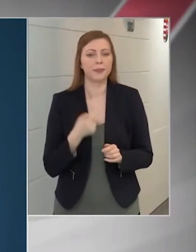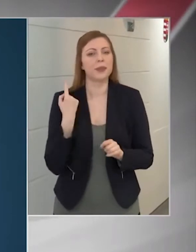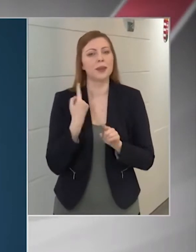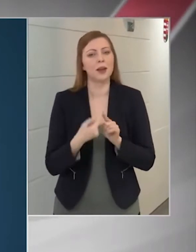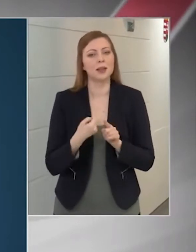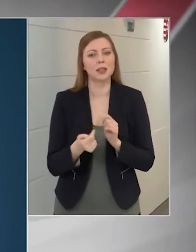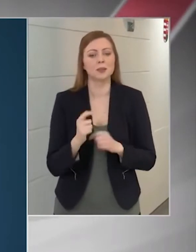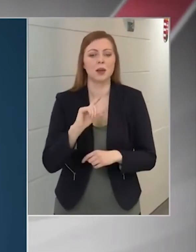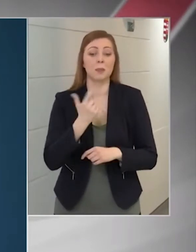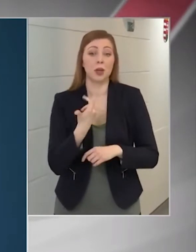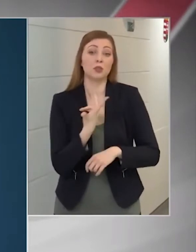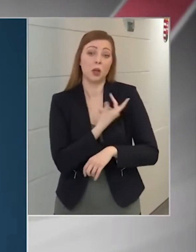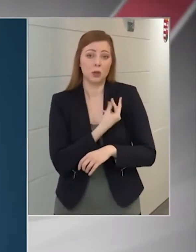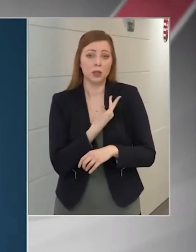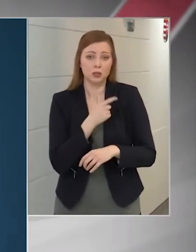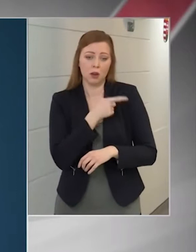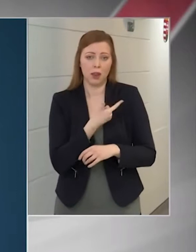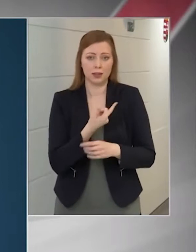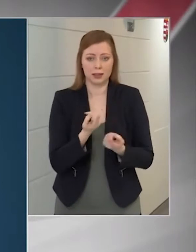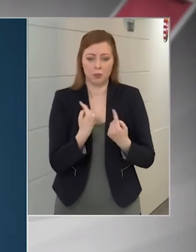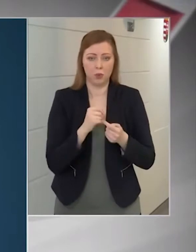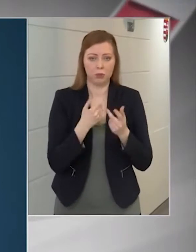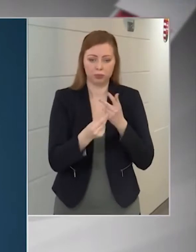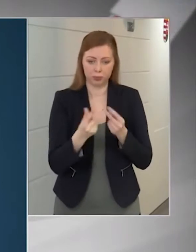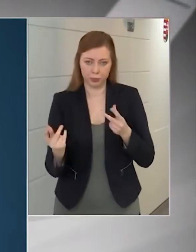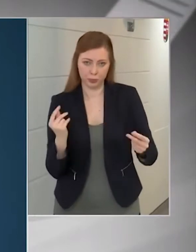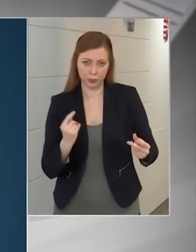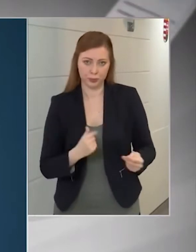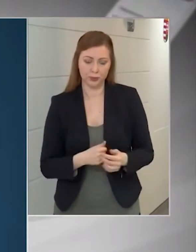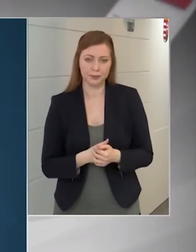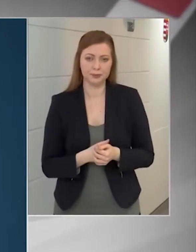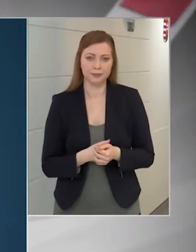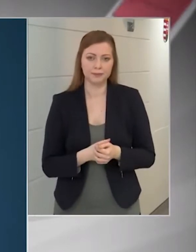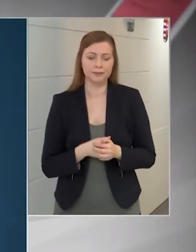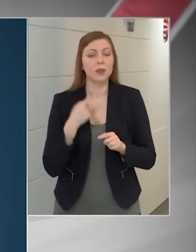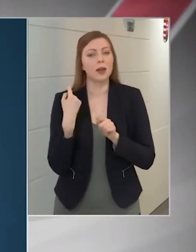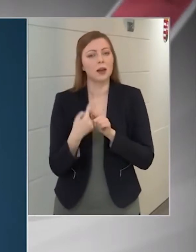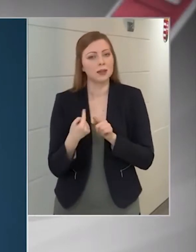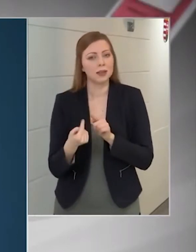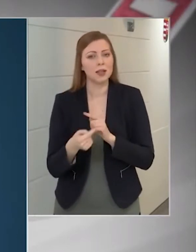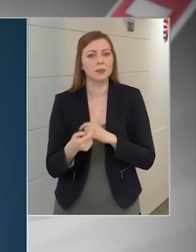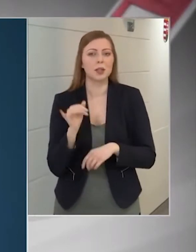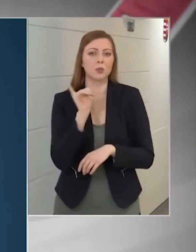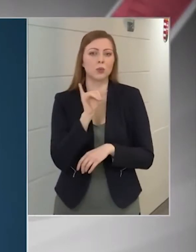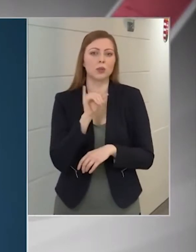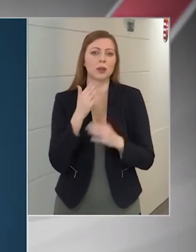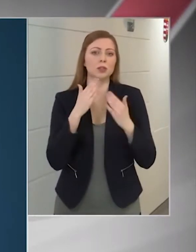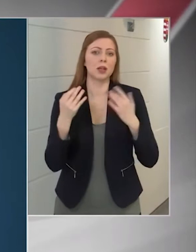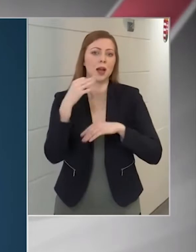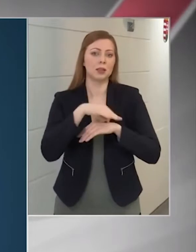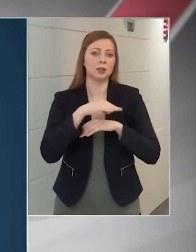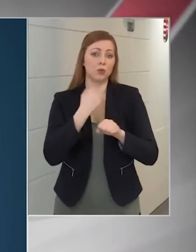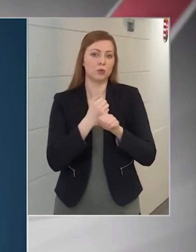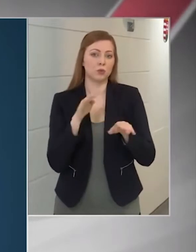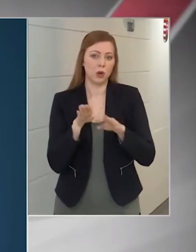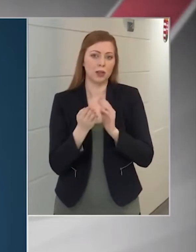a második oltásokra kerül majd felhasználásra, egy része pedig a budapesti háziorvos